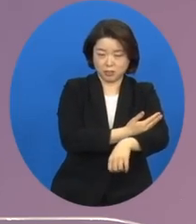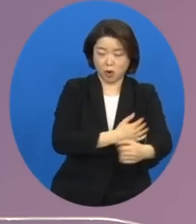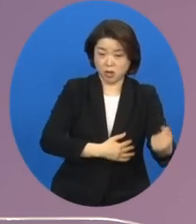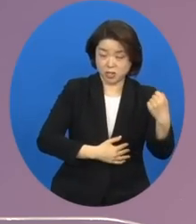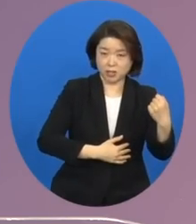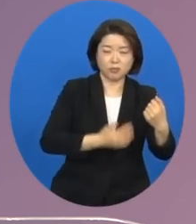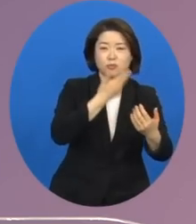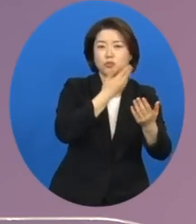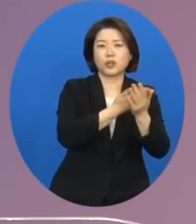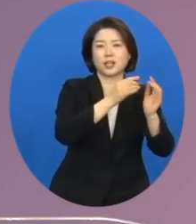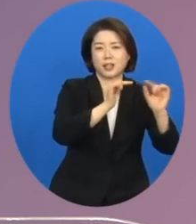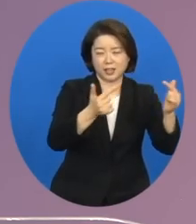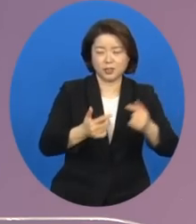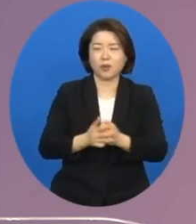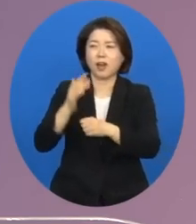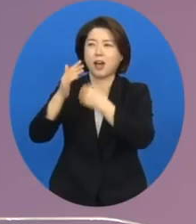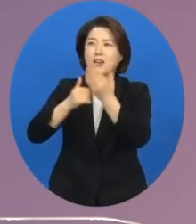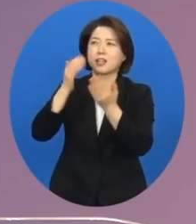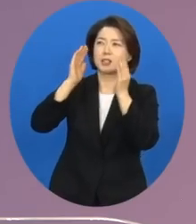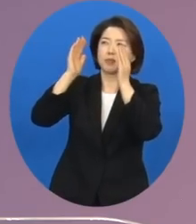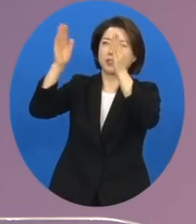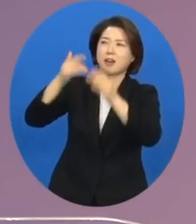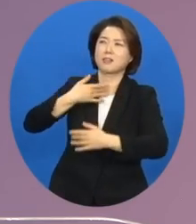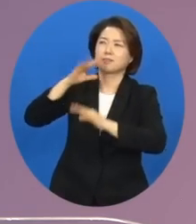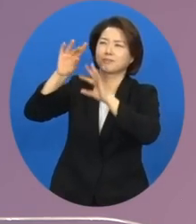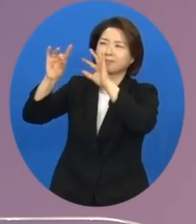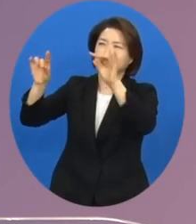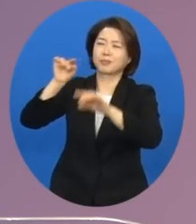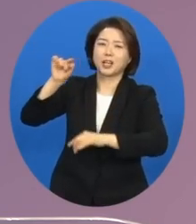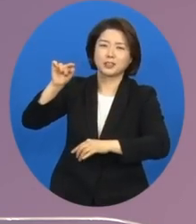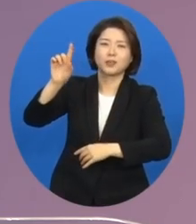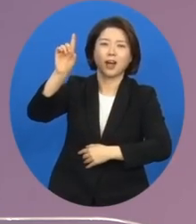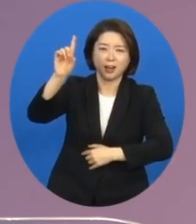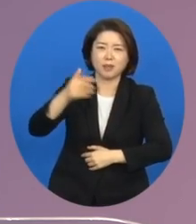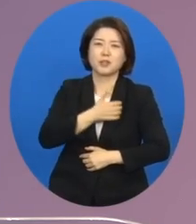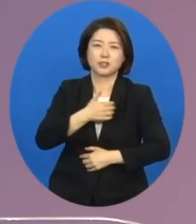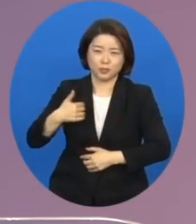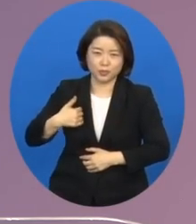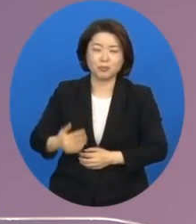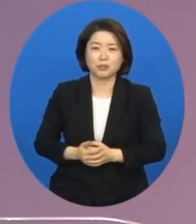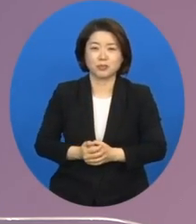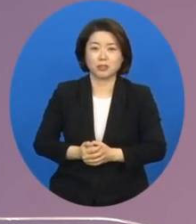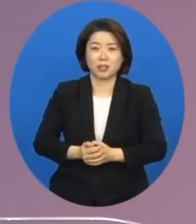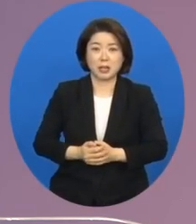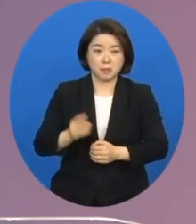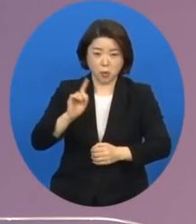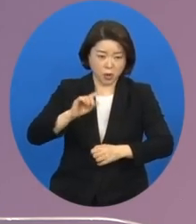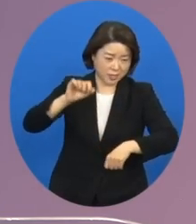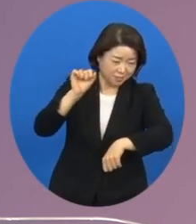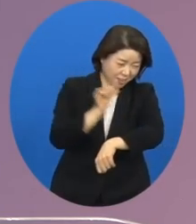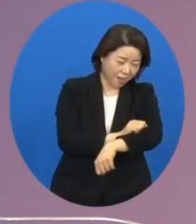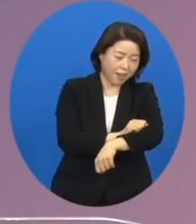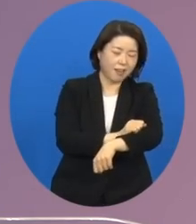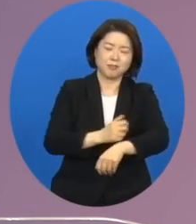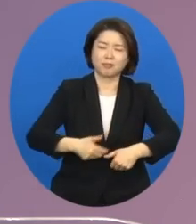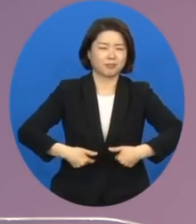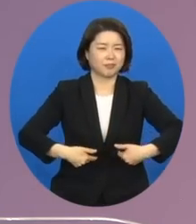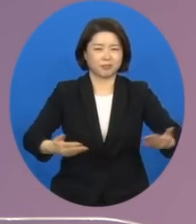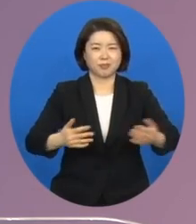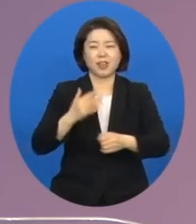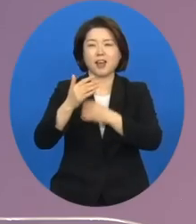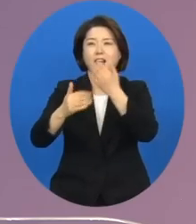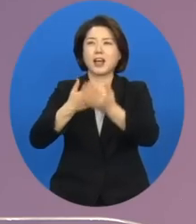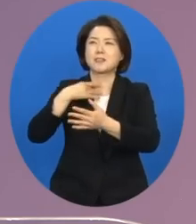아니라 하나님을 향한 갈망이면 충문해요 여러분 목을 잘해야 될 필요 없어요 하나님을